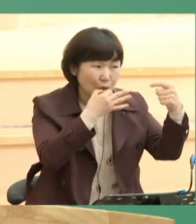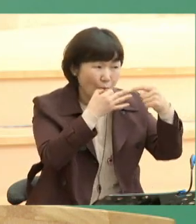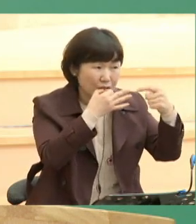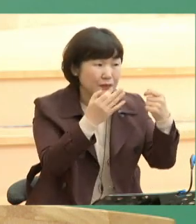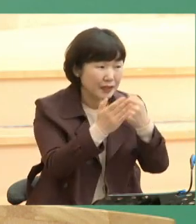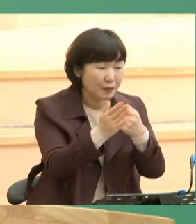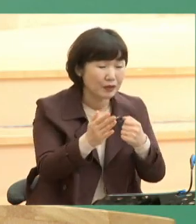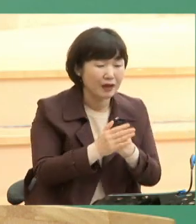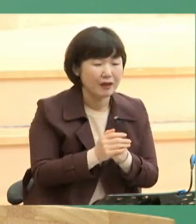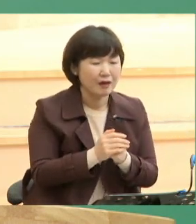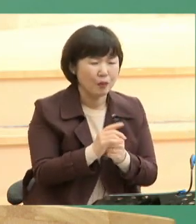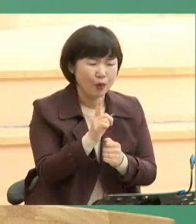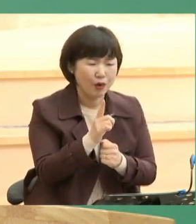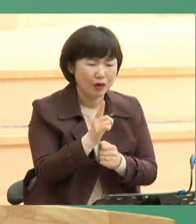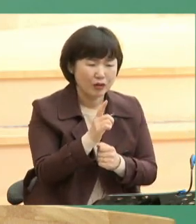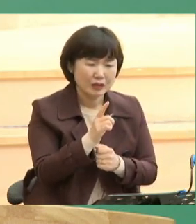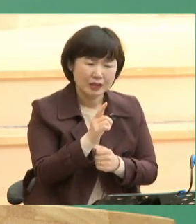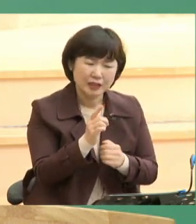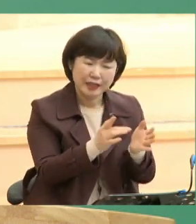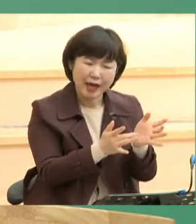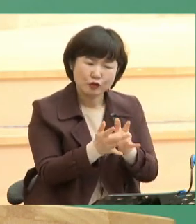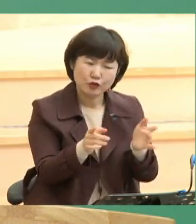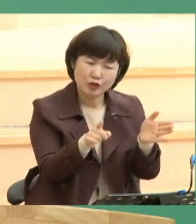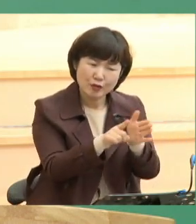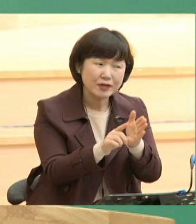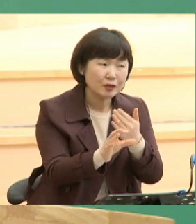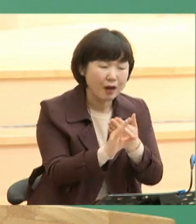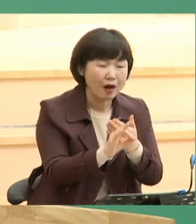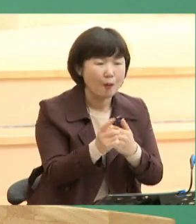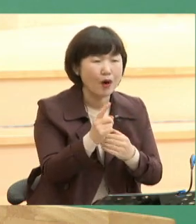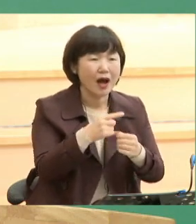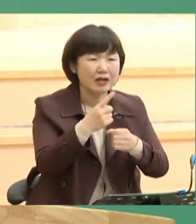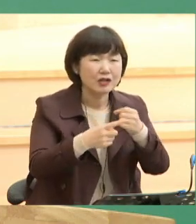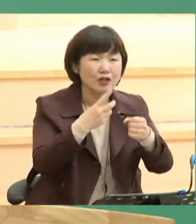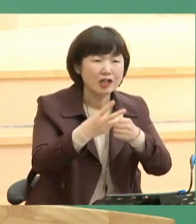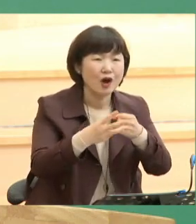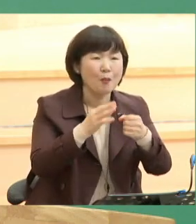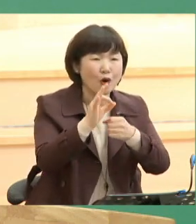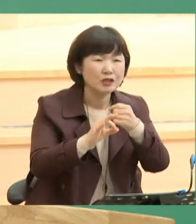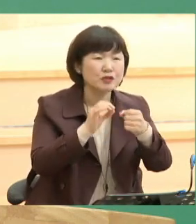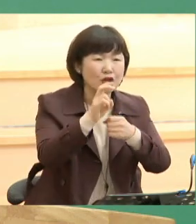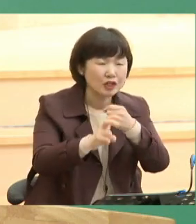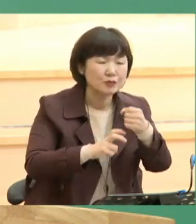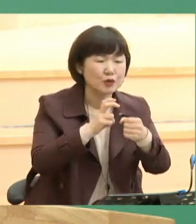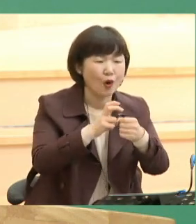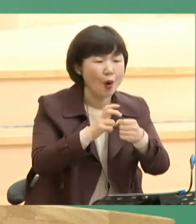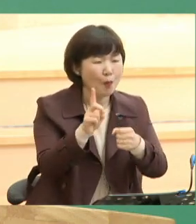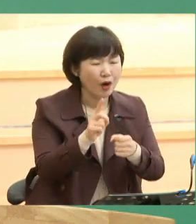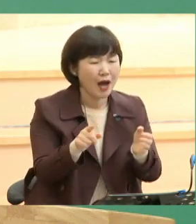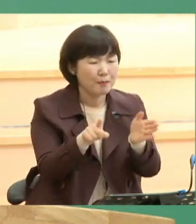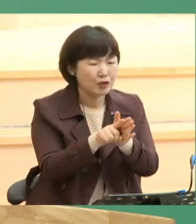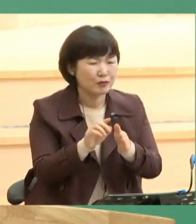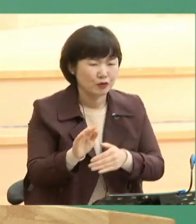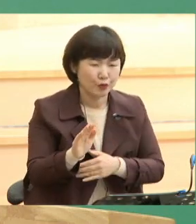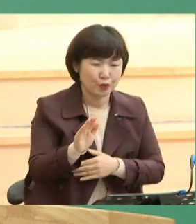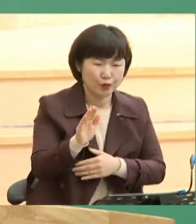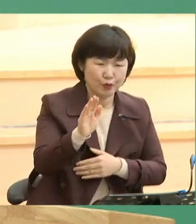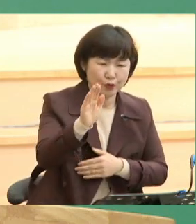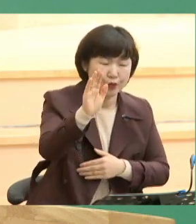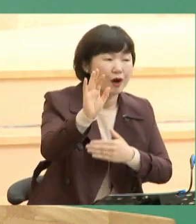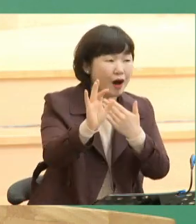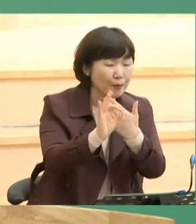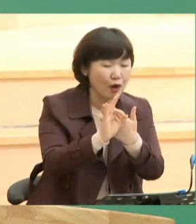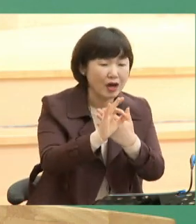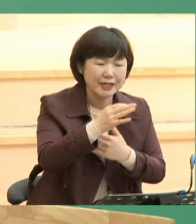예수를 어느정도 믿음은 말이에요 믿으면 수가 좀 차고 직분도 좀 올라가고 어느정도 잘 믿으면